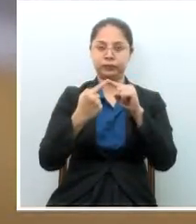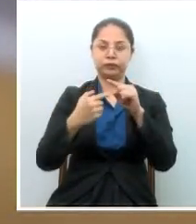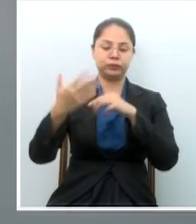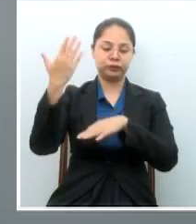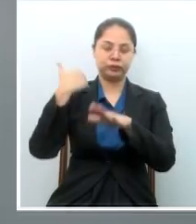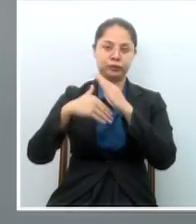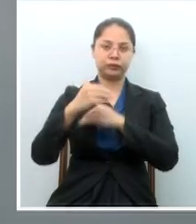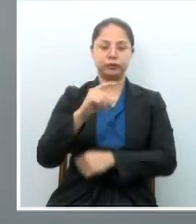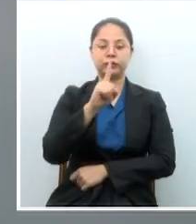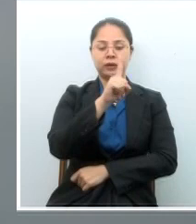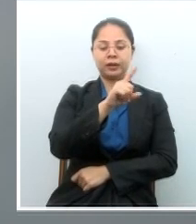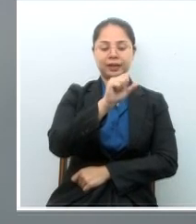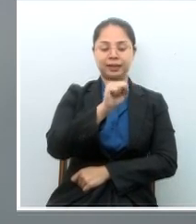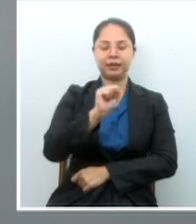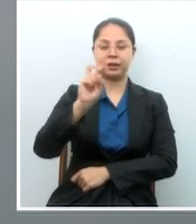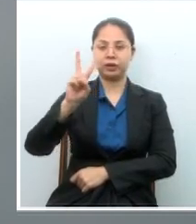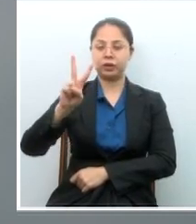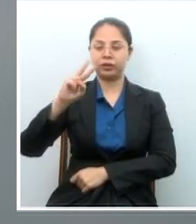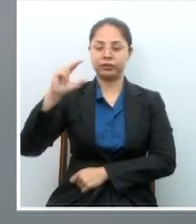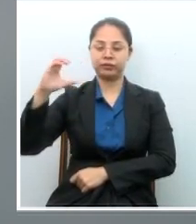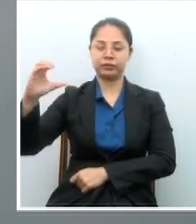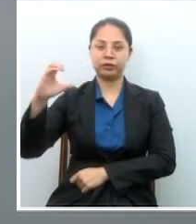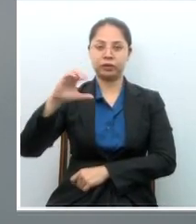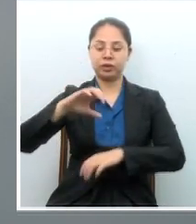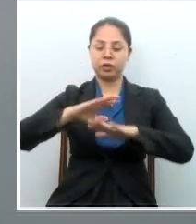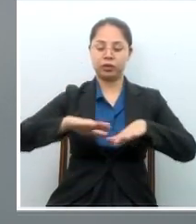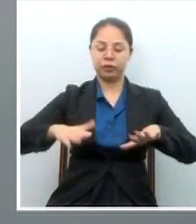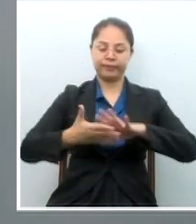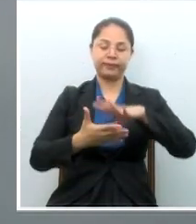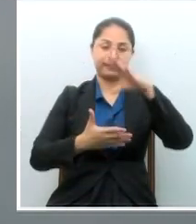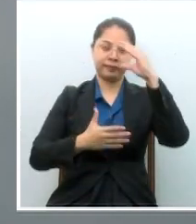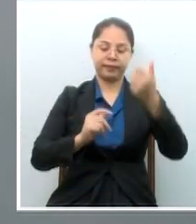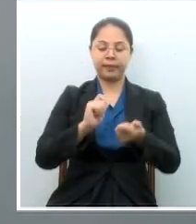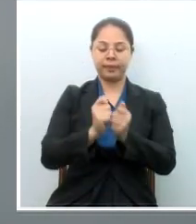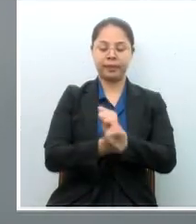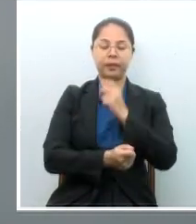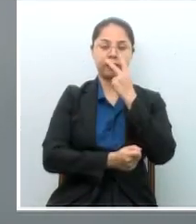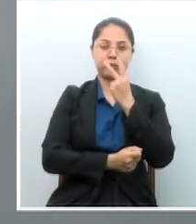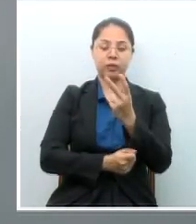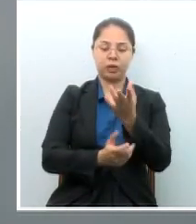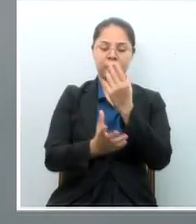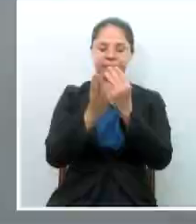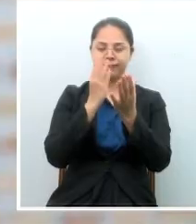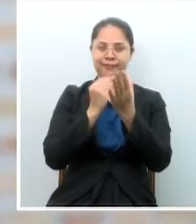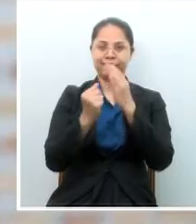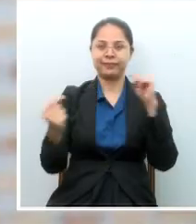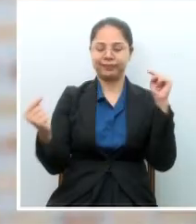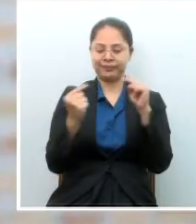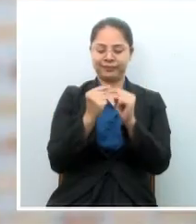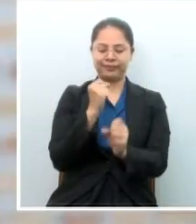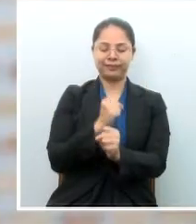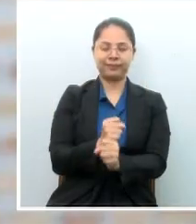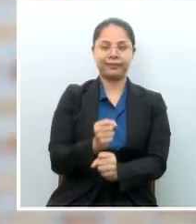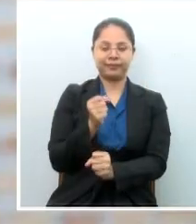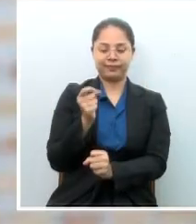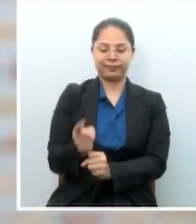าสตร์ 1S24 นะคะมาปรับใช้ในชั้นเรียนซึ่งเป็นรูปแบบการเรียนรู้ที่สามารถใช้ได้จริง